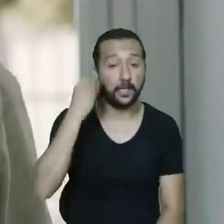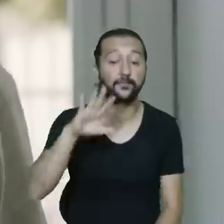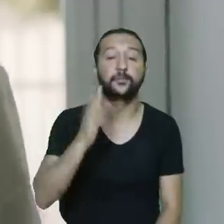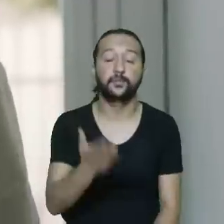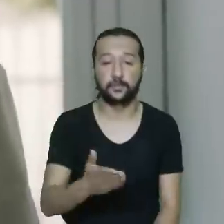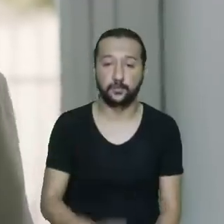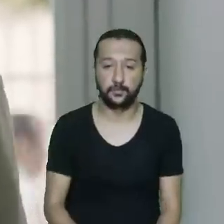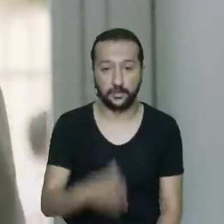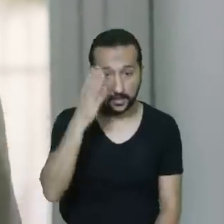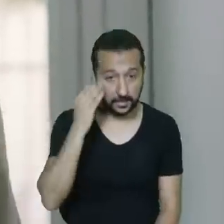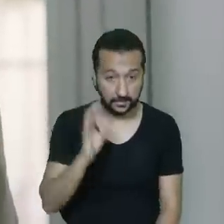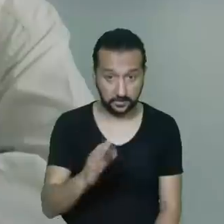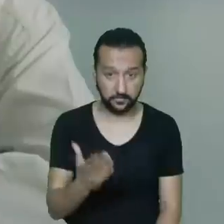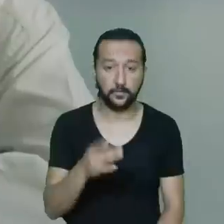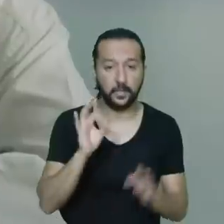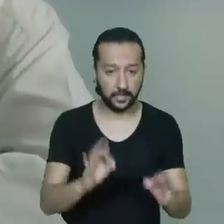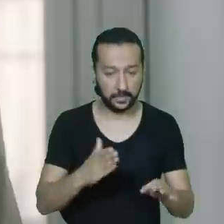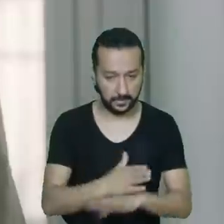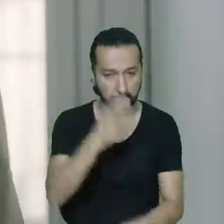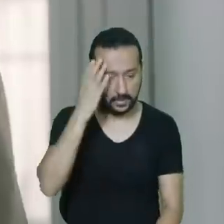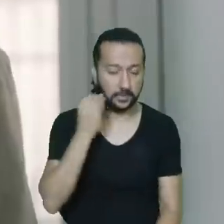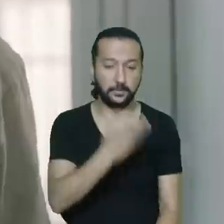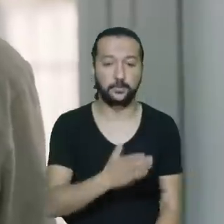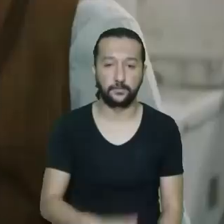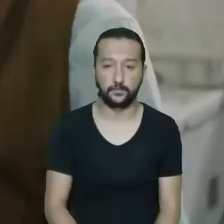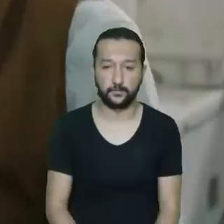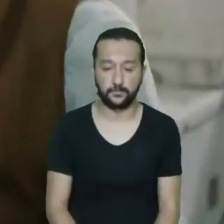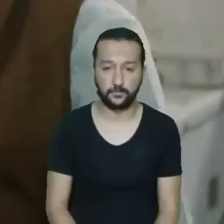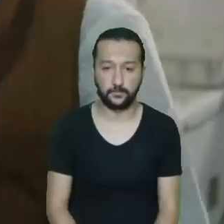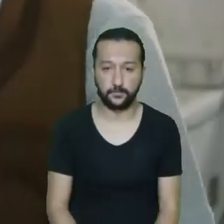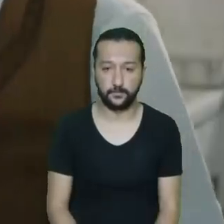mı? Anlayacaklar mı? Her oldu gari.